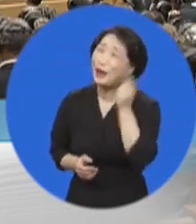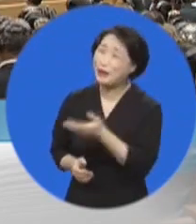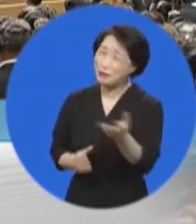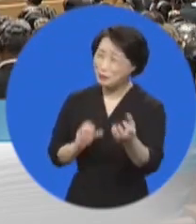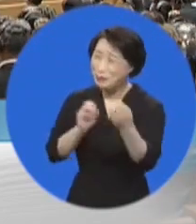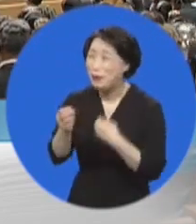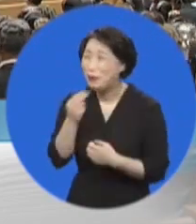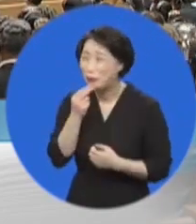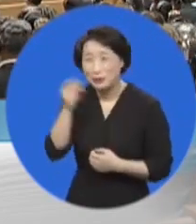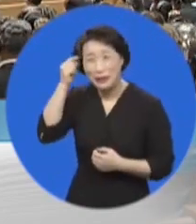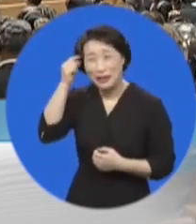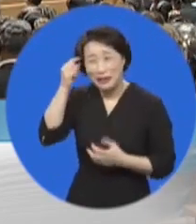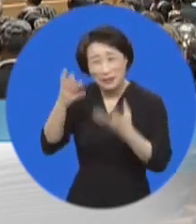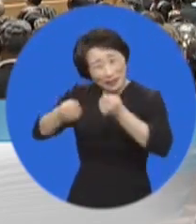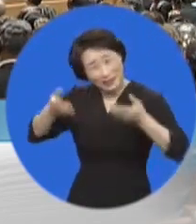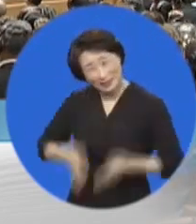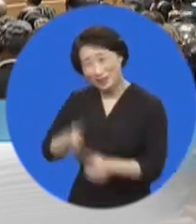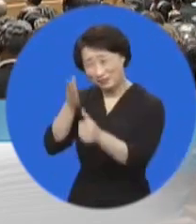대답을 하니요?